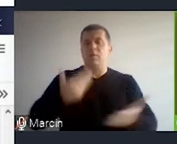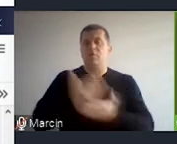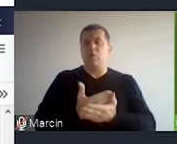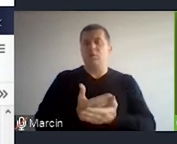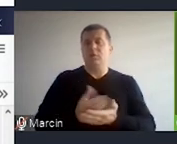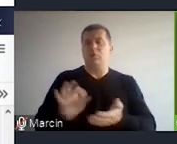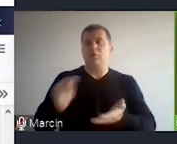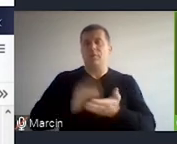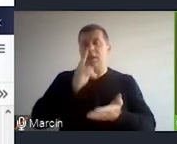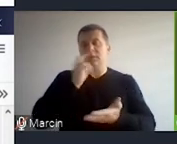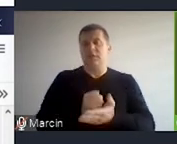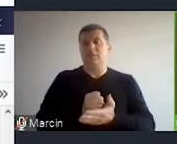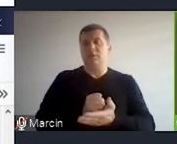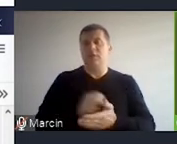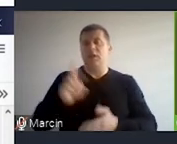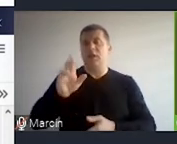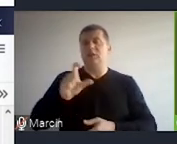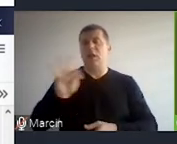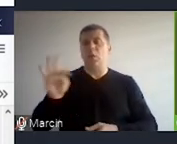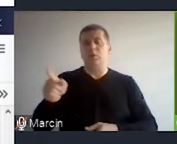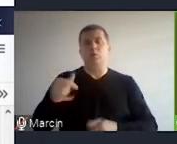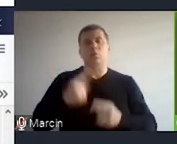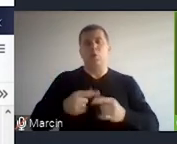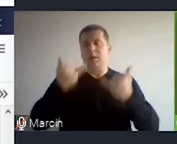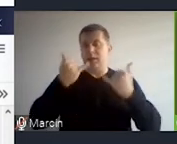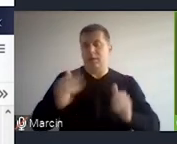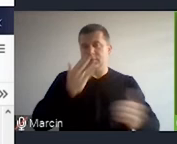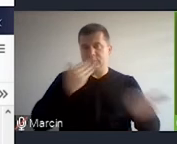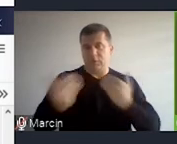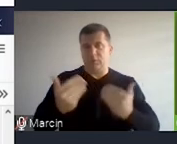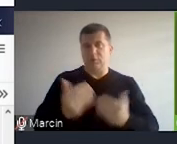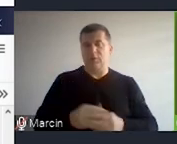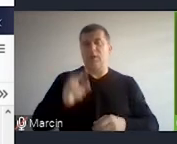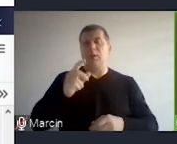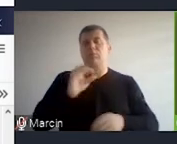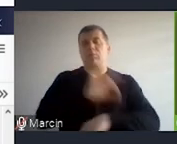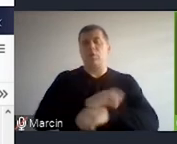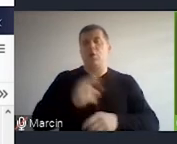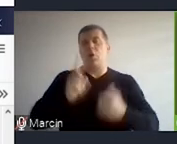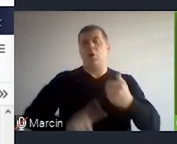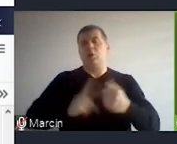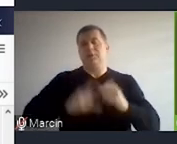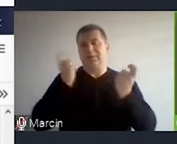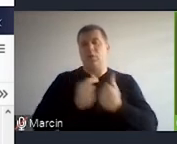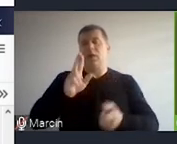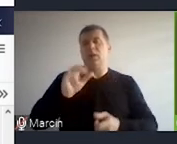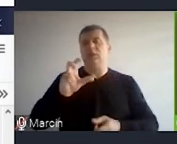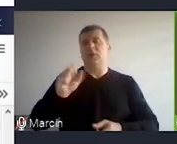dofinansowanie. Oczywiście w ryczałtach będzie to zupełnie inaczej traktowane. W ryczałcie, projekcie rozliczanym w całości ryczałtem,